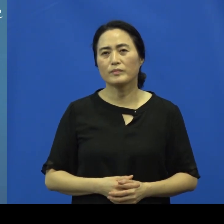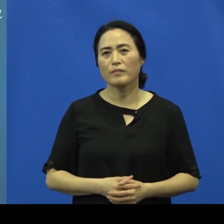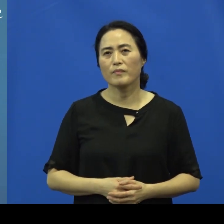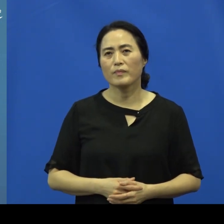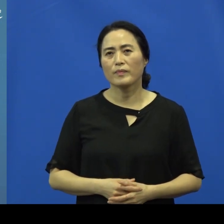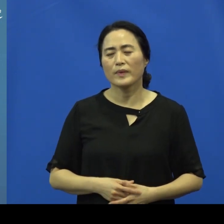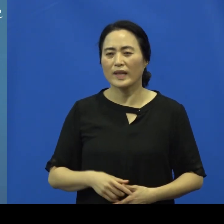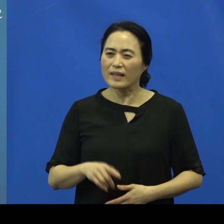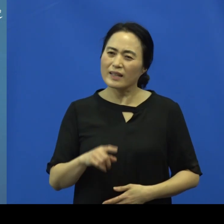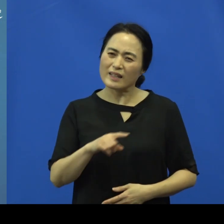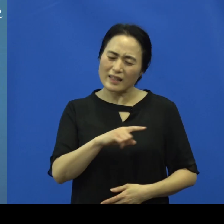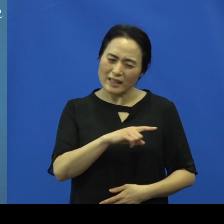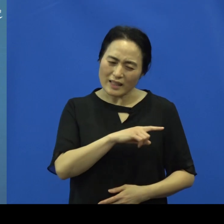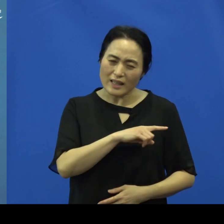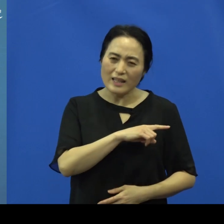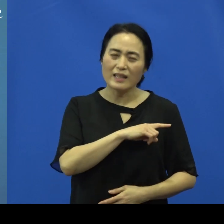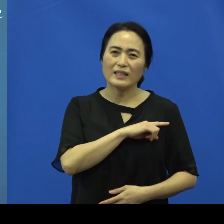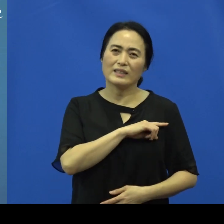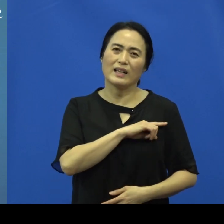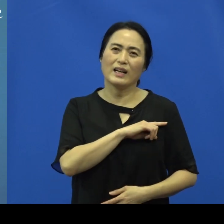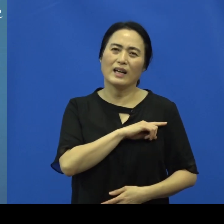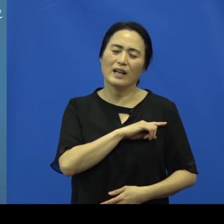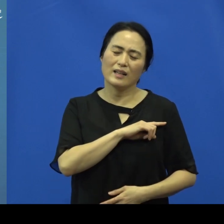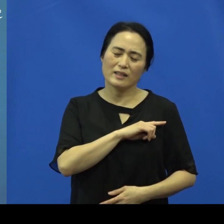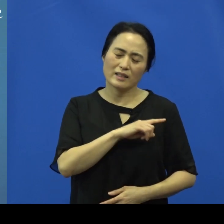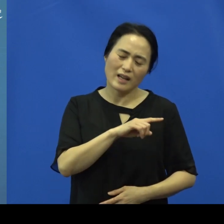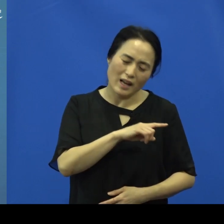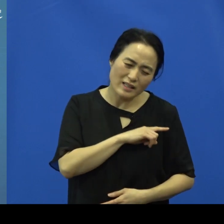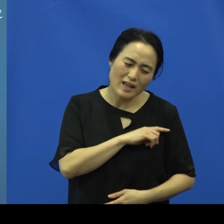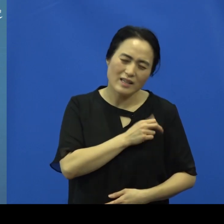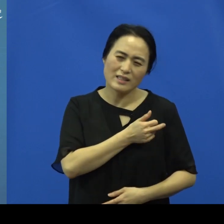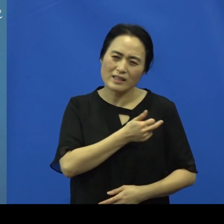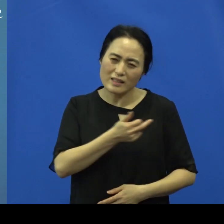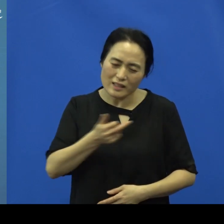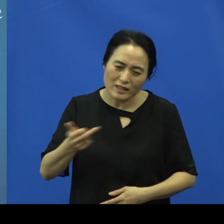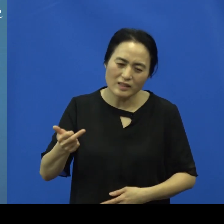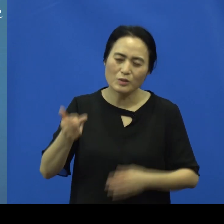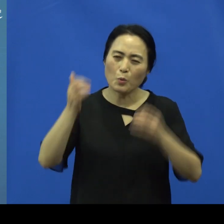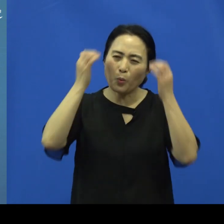가장 깊숙한 곳에 경련을 일으키며 아파하는 엄마,